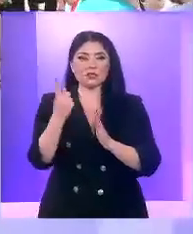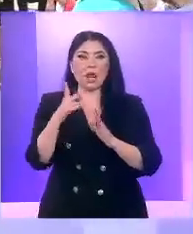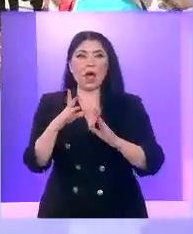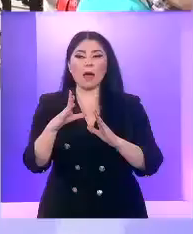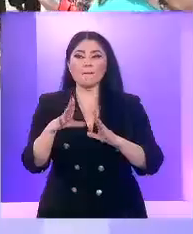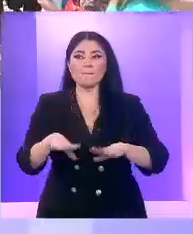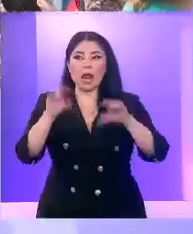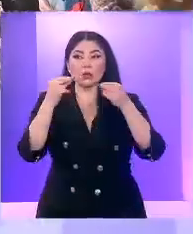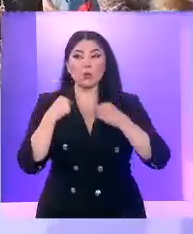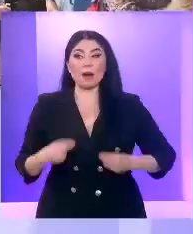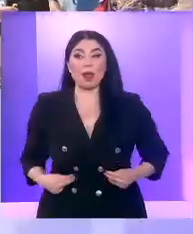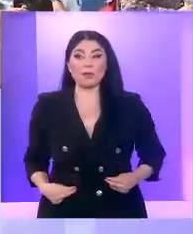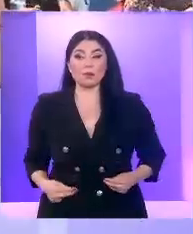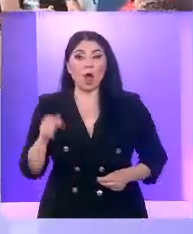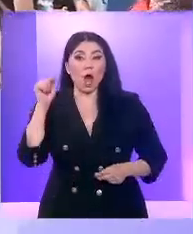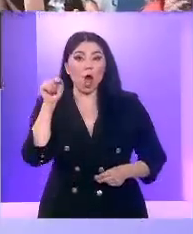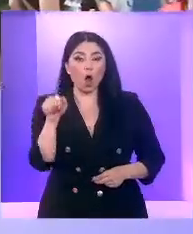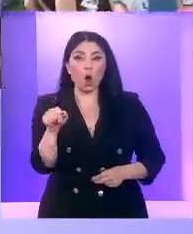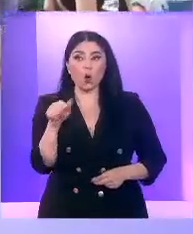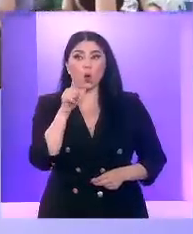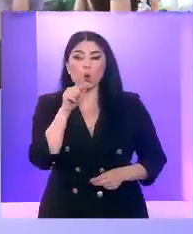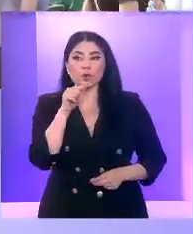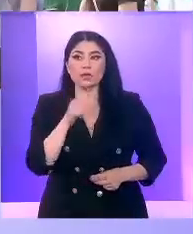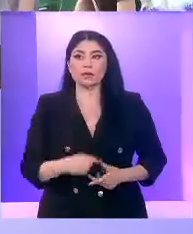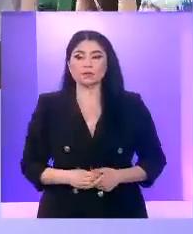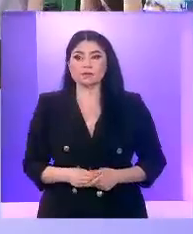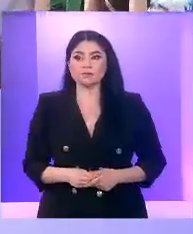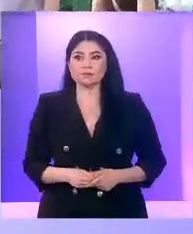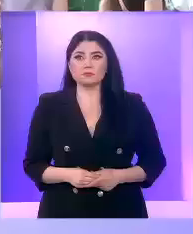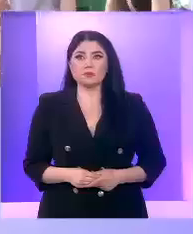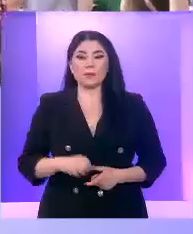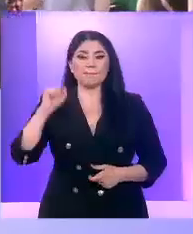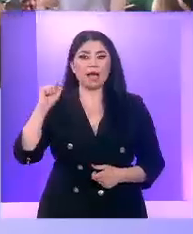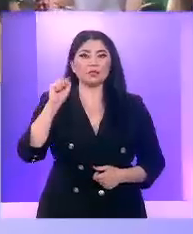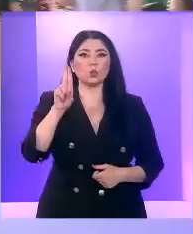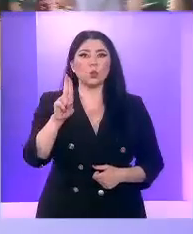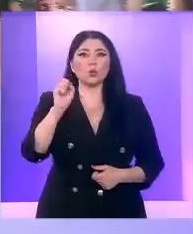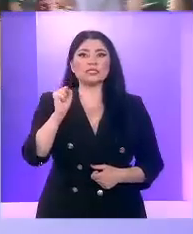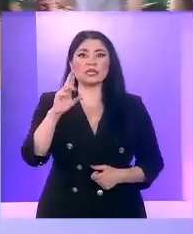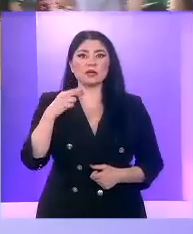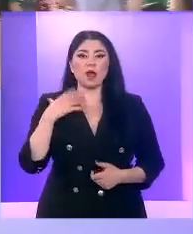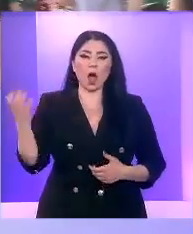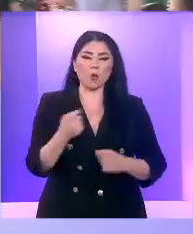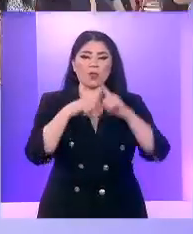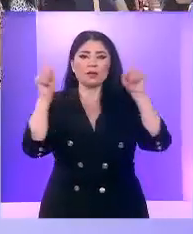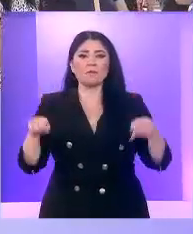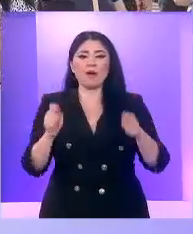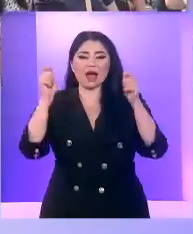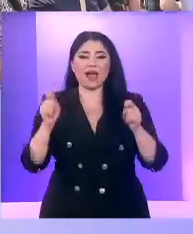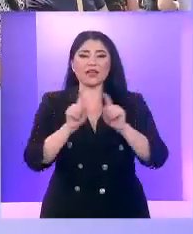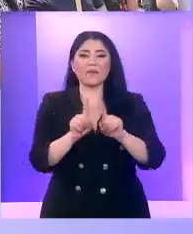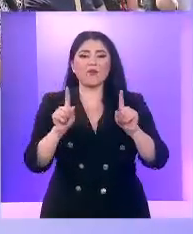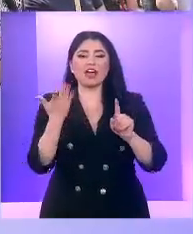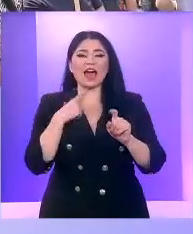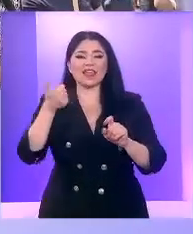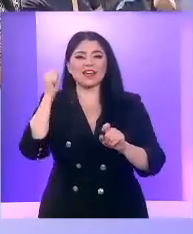Palatul Parlamentului, acolo unde aleșii USR au luat pancartele cu mesajele profesorilor care au ieșit ieri în